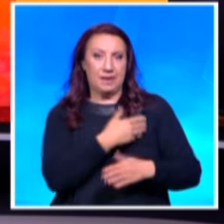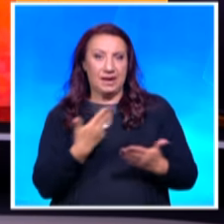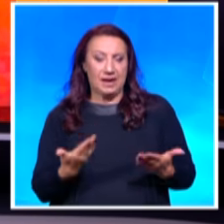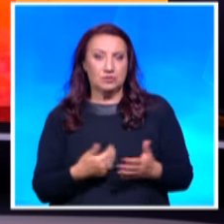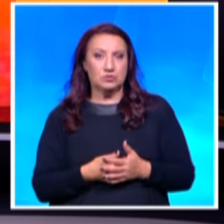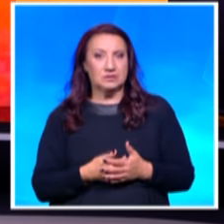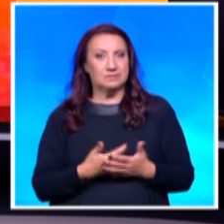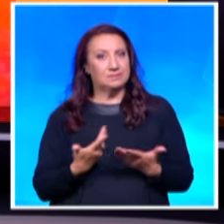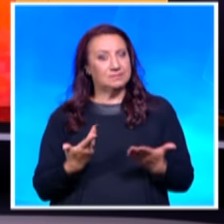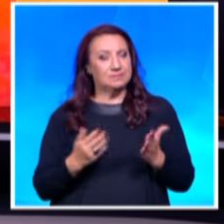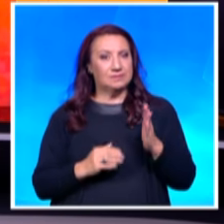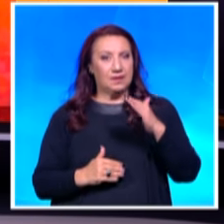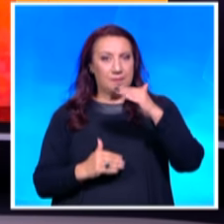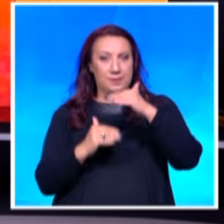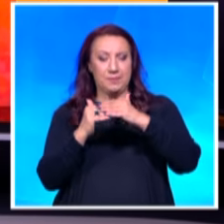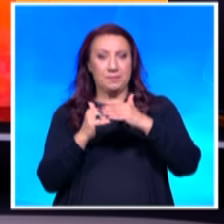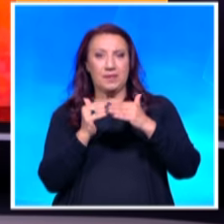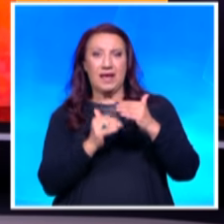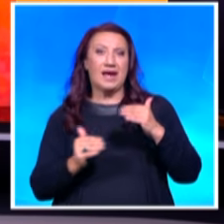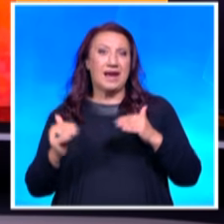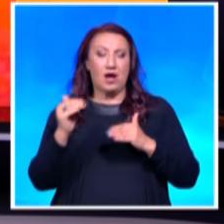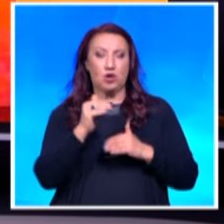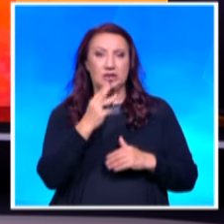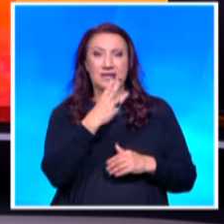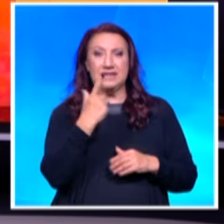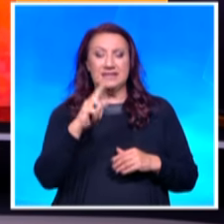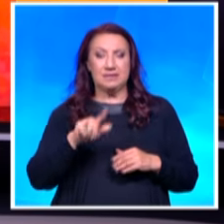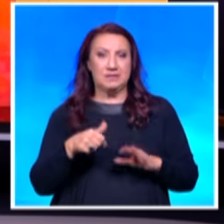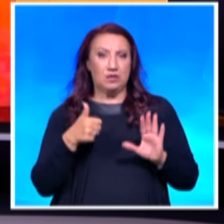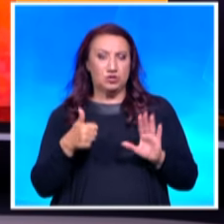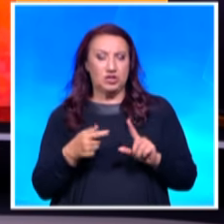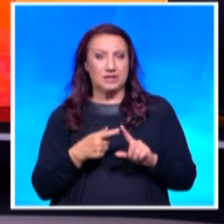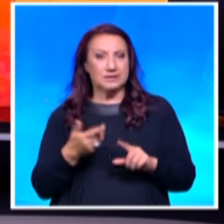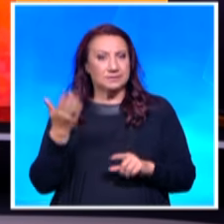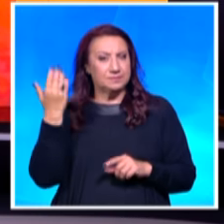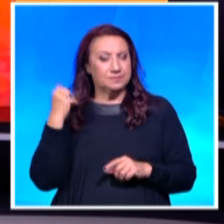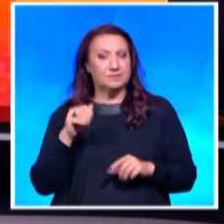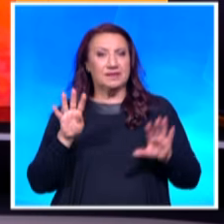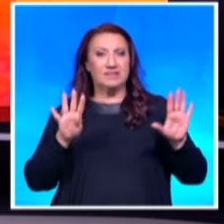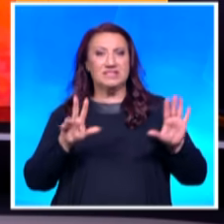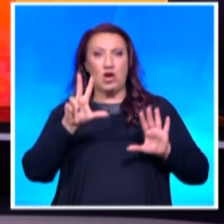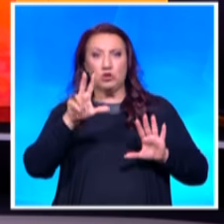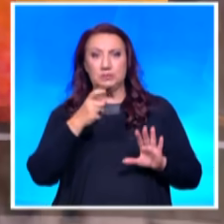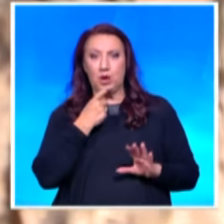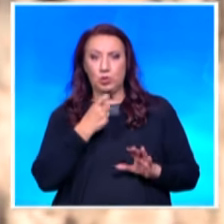Стойности, които приближават рекорда от 37,6 градуса, отчетен през 1998 година.